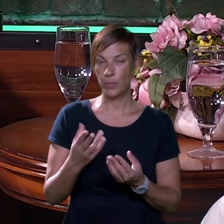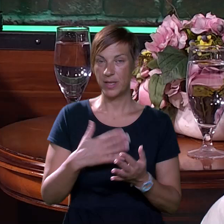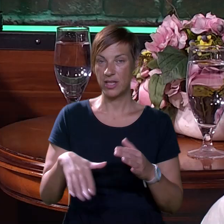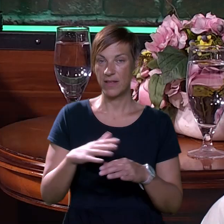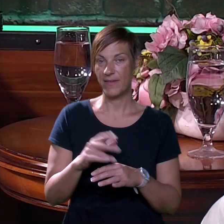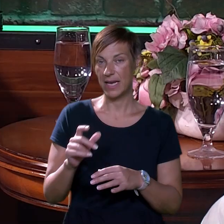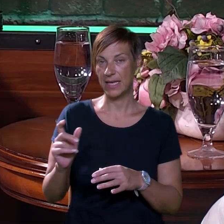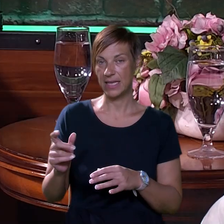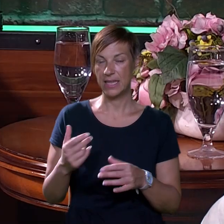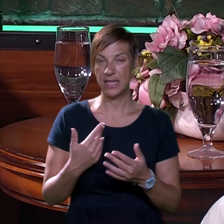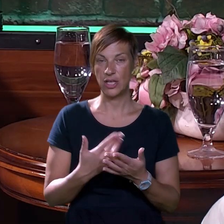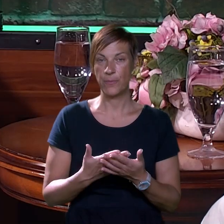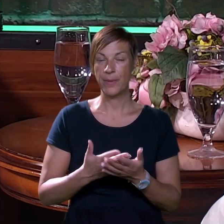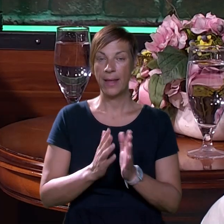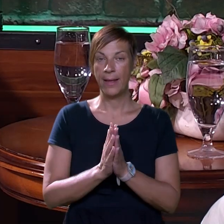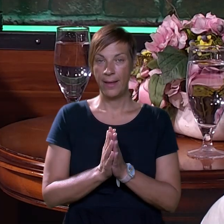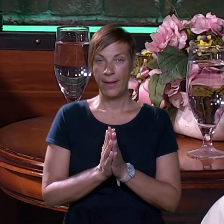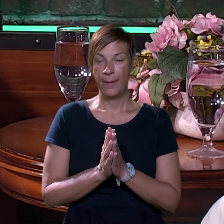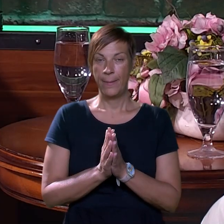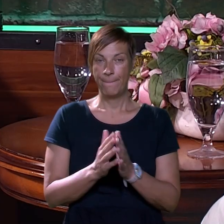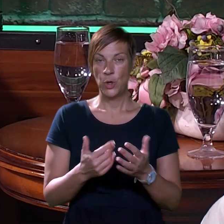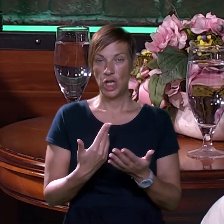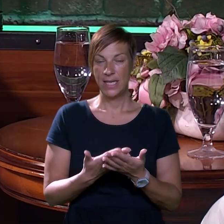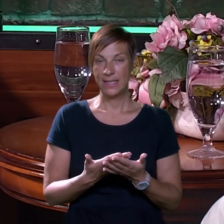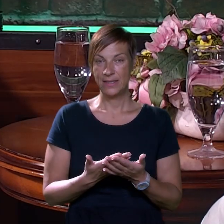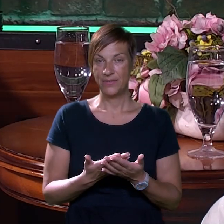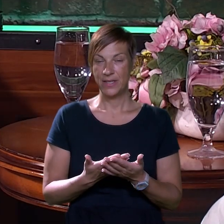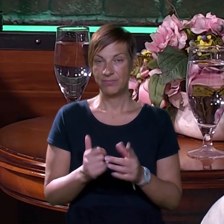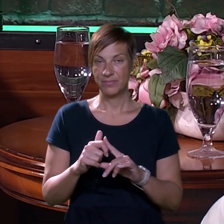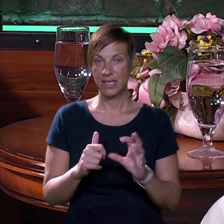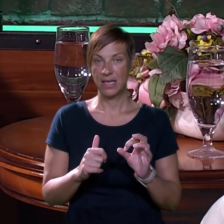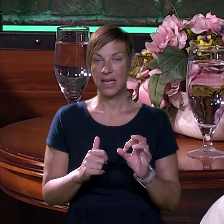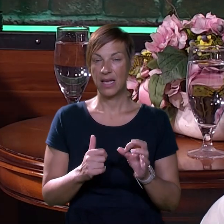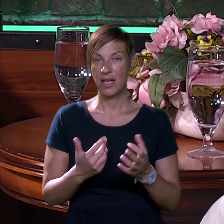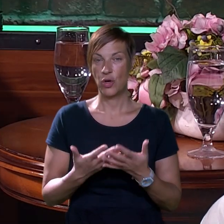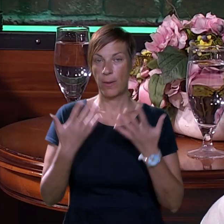jedan veliki dio toga. Molitva kao nekakva